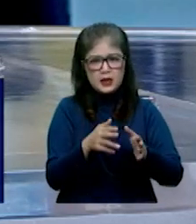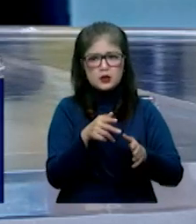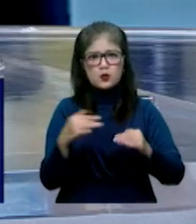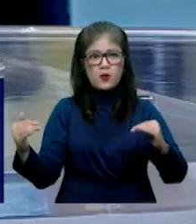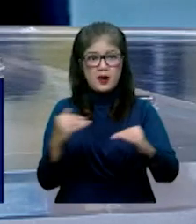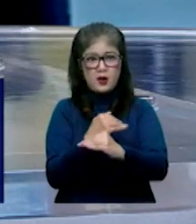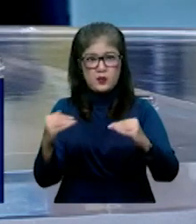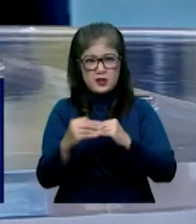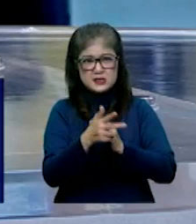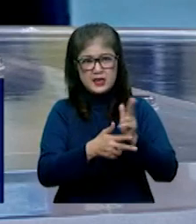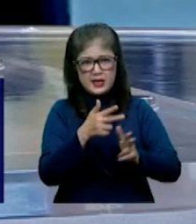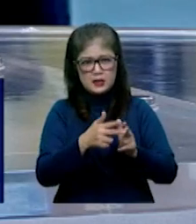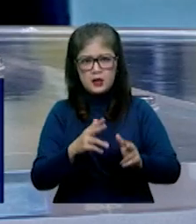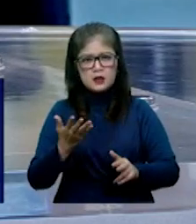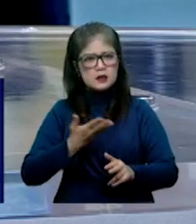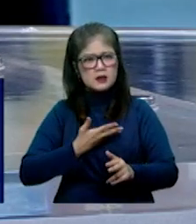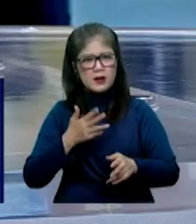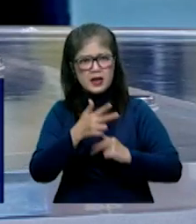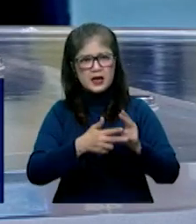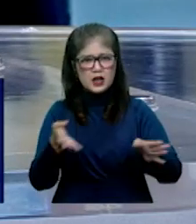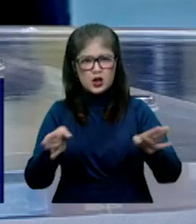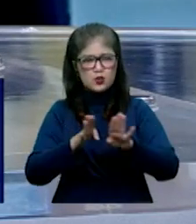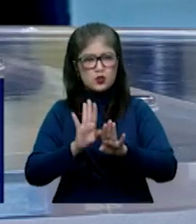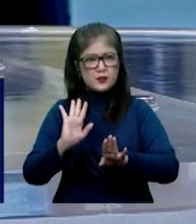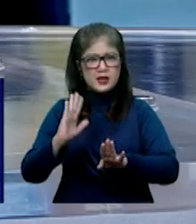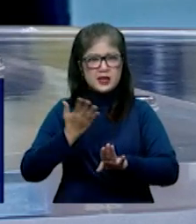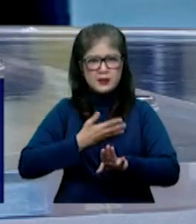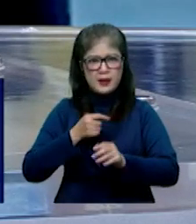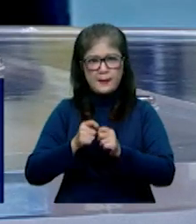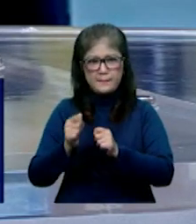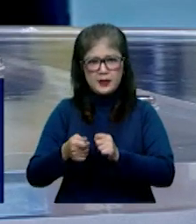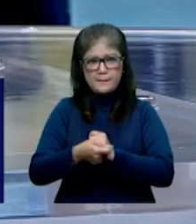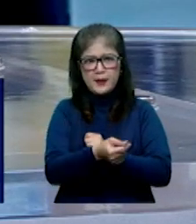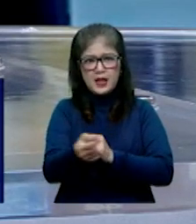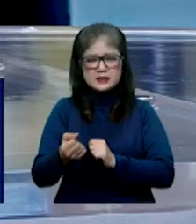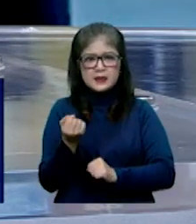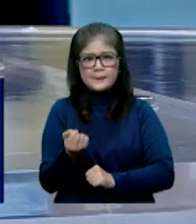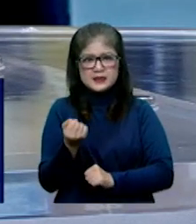tidak terima perlintasan kereta ditutup karena menghalangi pembeli yang akan berbelanja ke pasar.